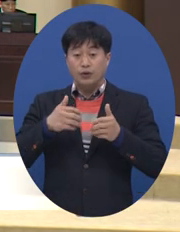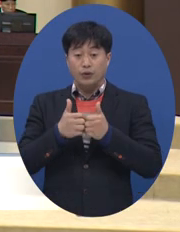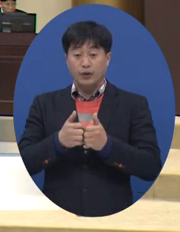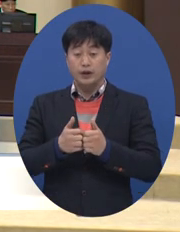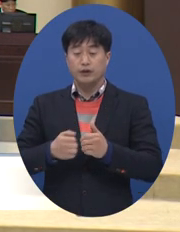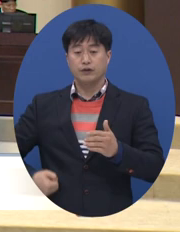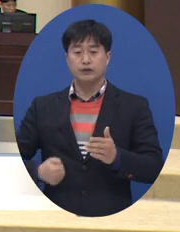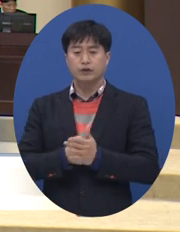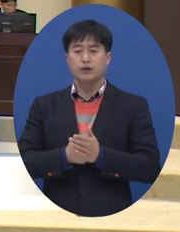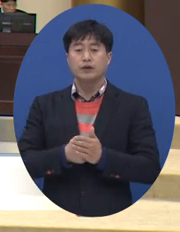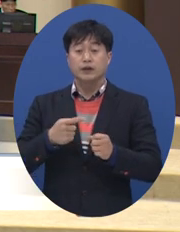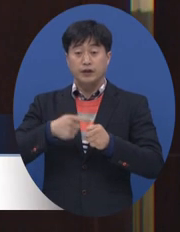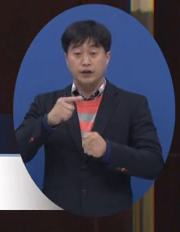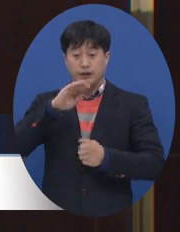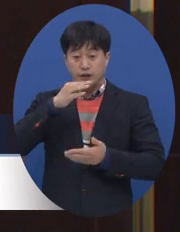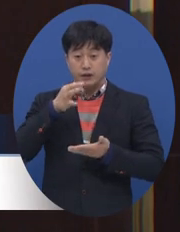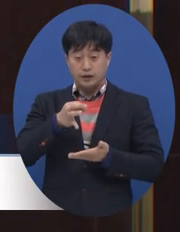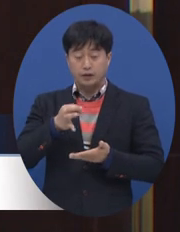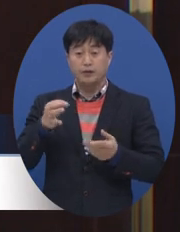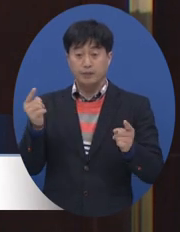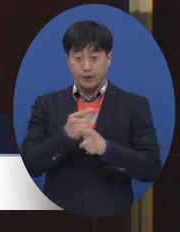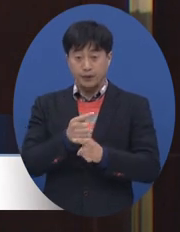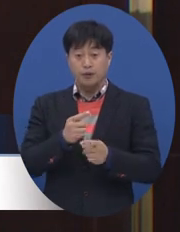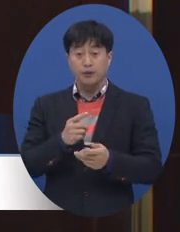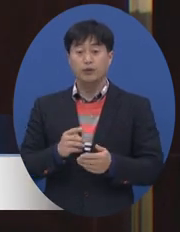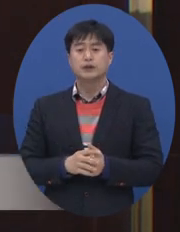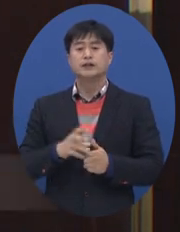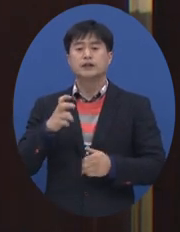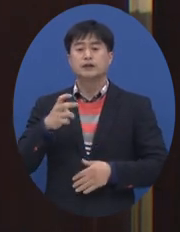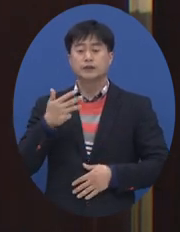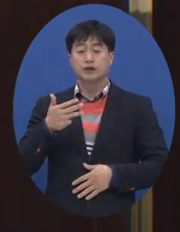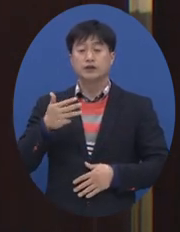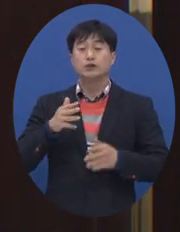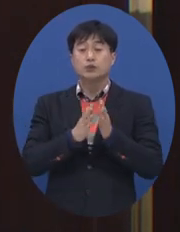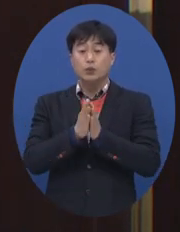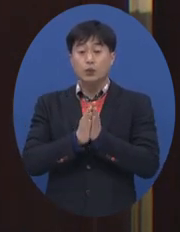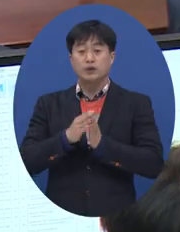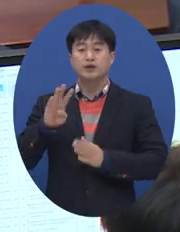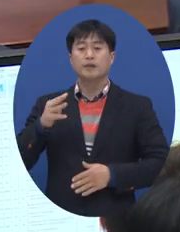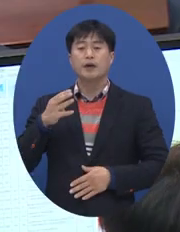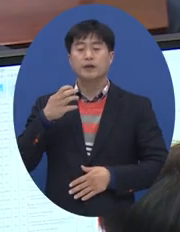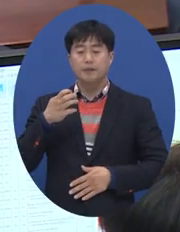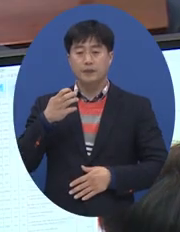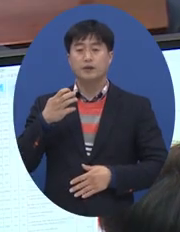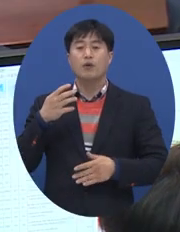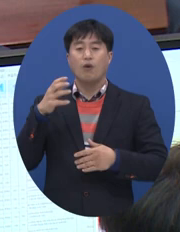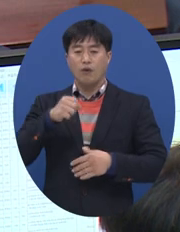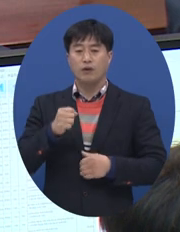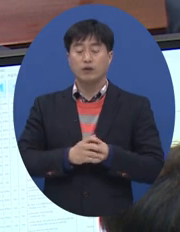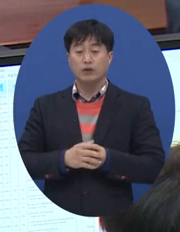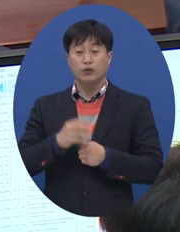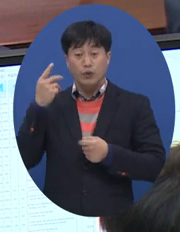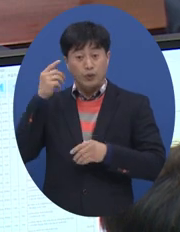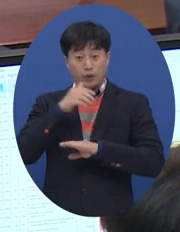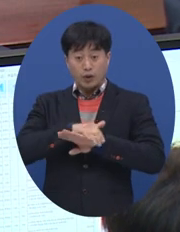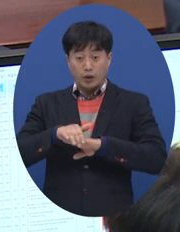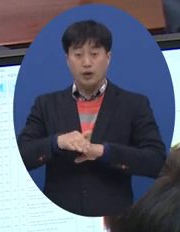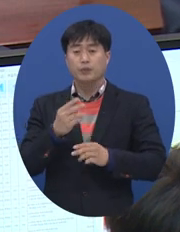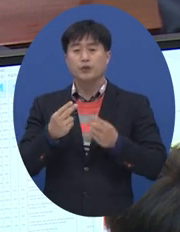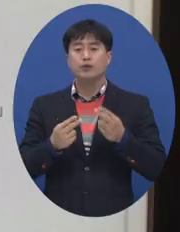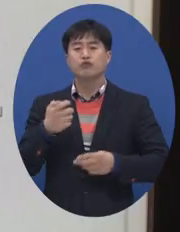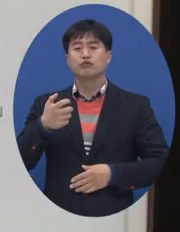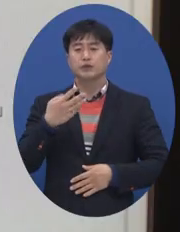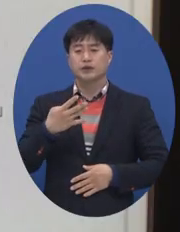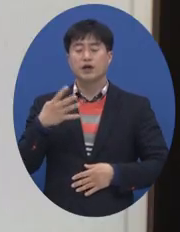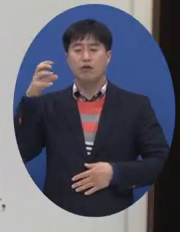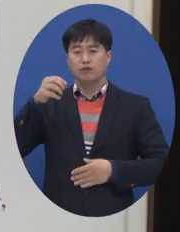경기도의회가 의결한 경기도의 내년도 본 예산안 수정안은 27조 383억 원, 도가 편성한 27조 319억 원보다